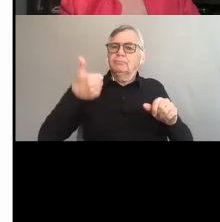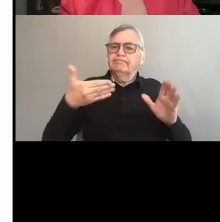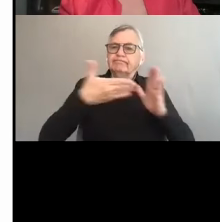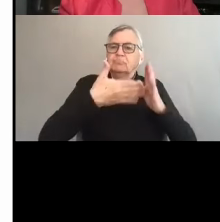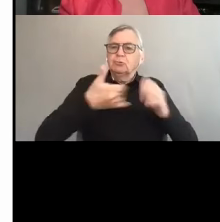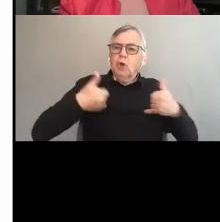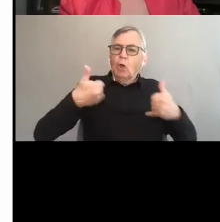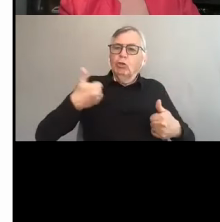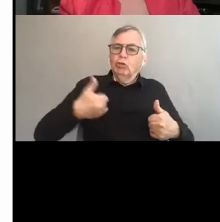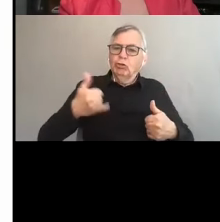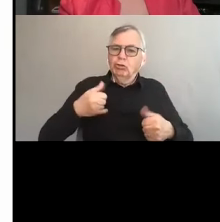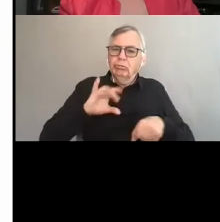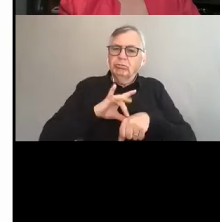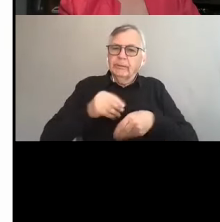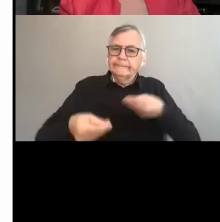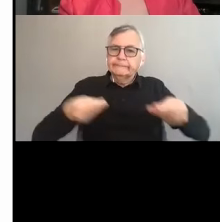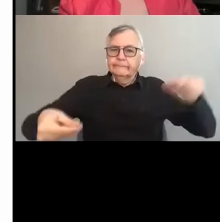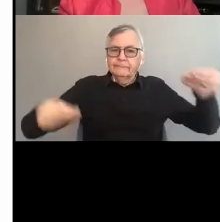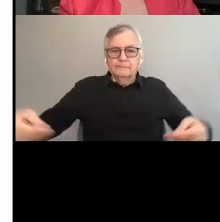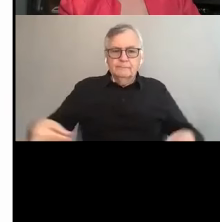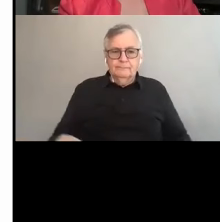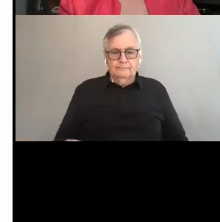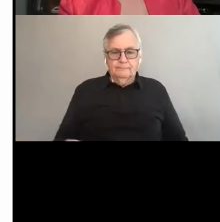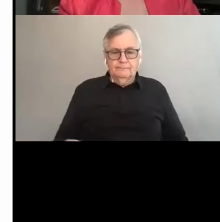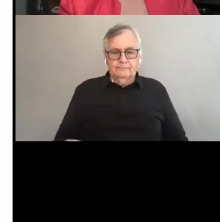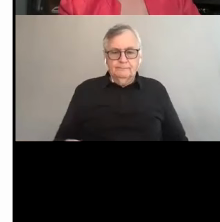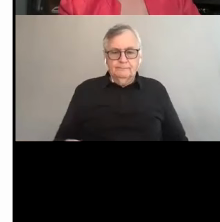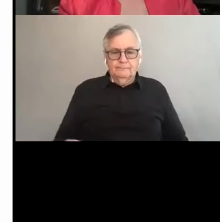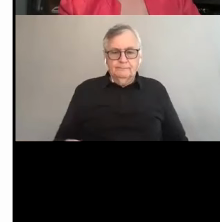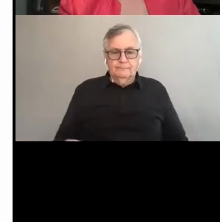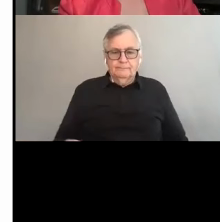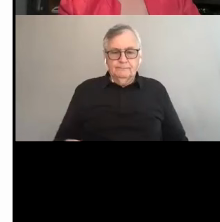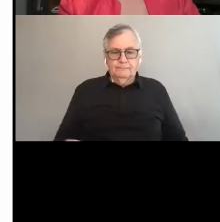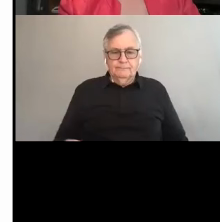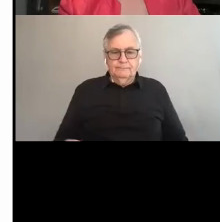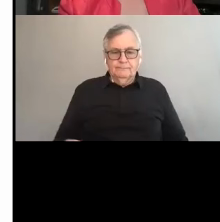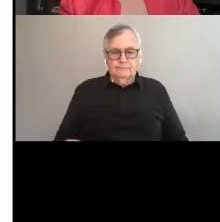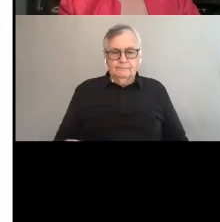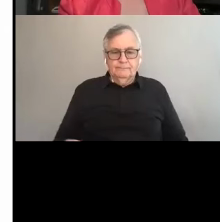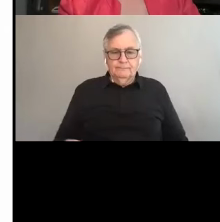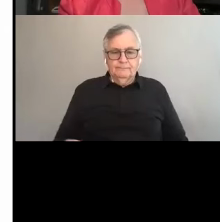vu avant. Donc, on a regardé l'efficacité des